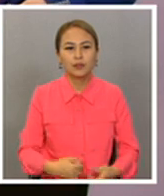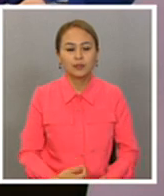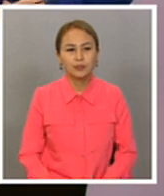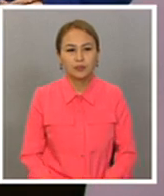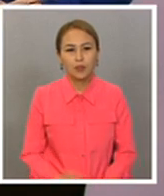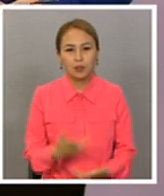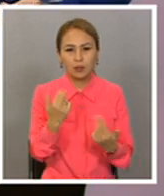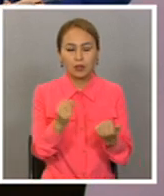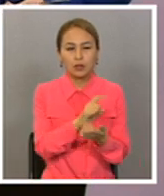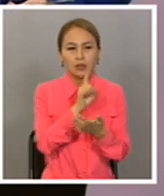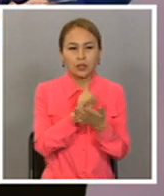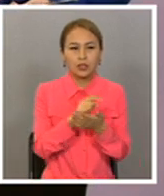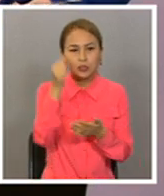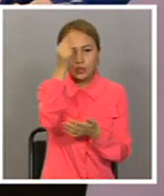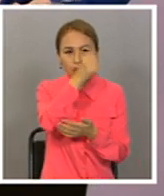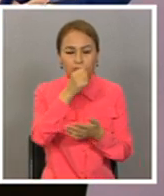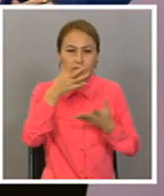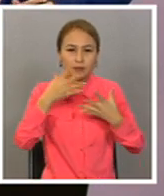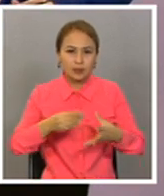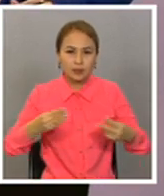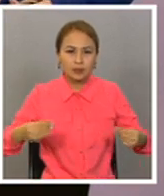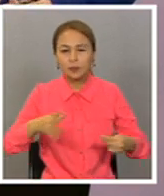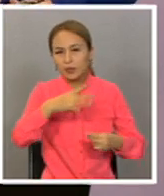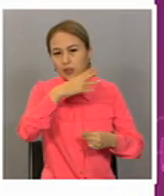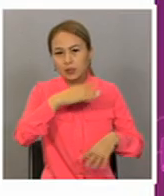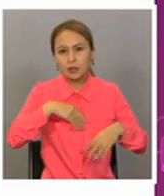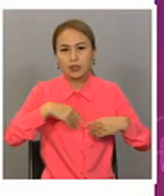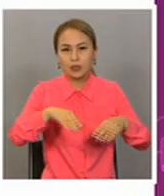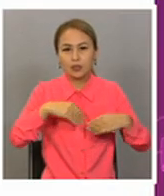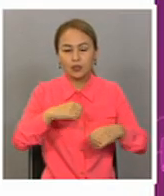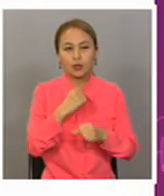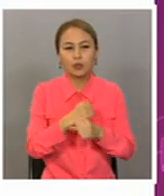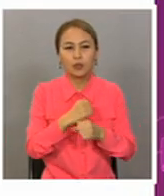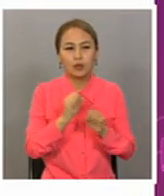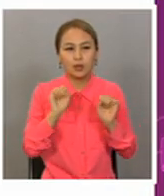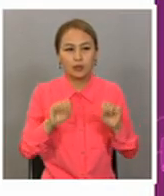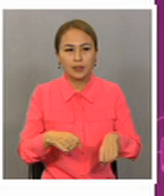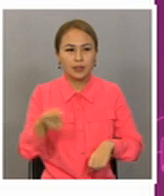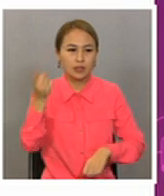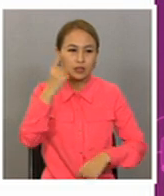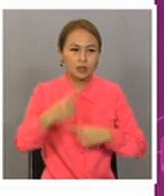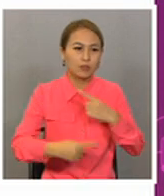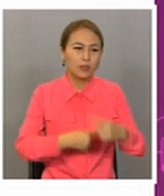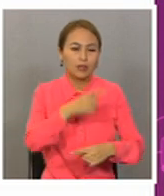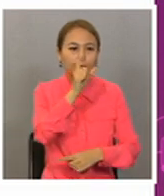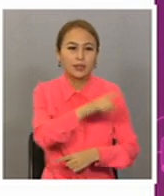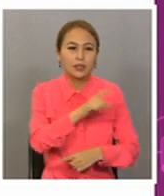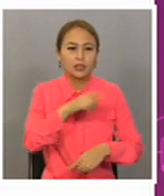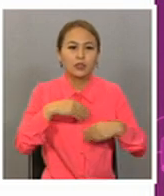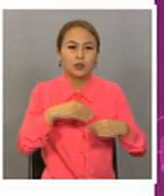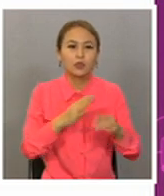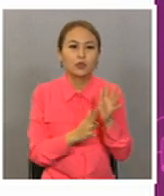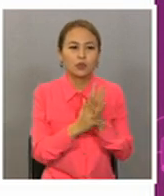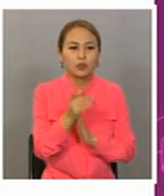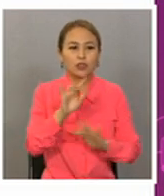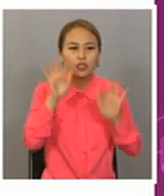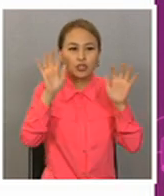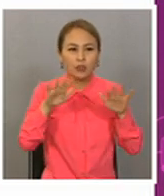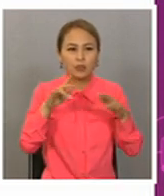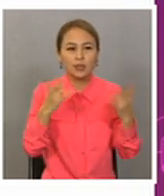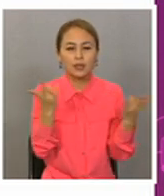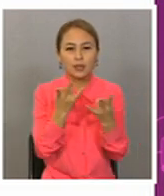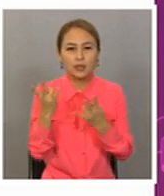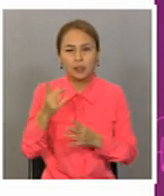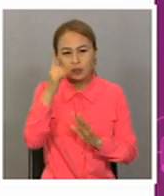Әрине, жылдың көктем мезгілінде егін егуге болады. Ежелгі замандағы адамдар егін жақсы өсу үшін